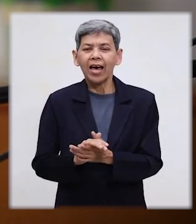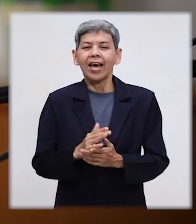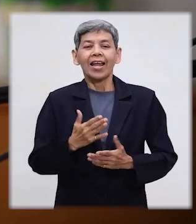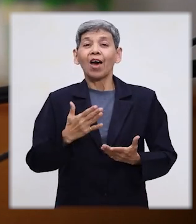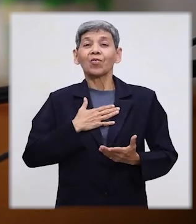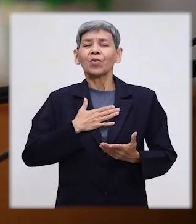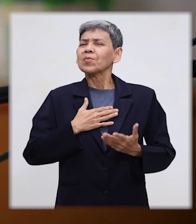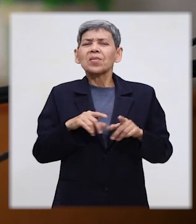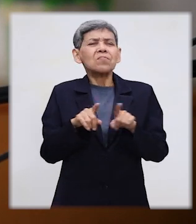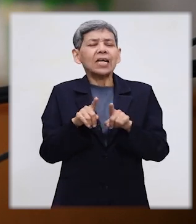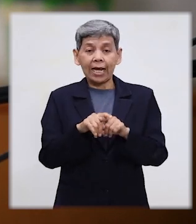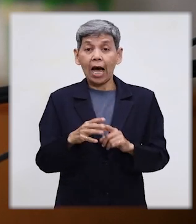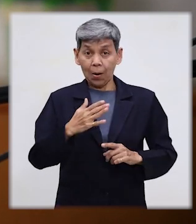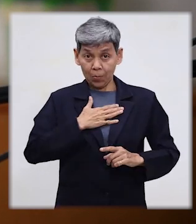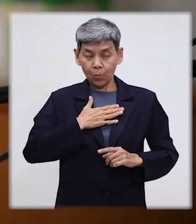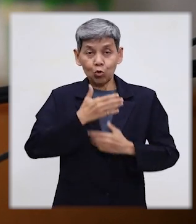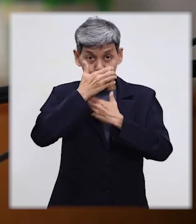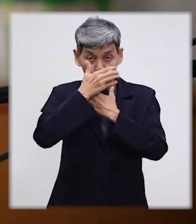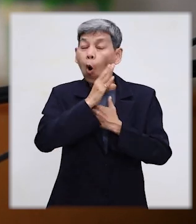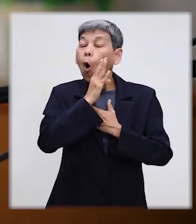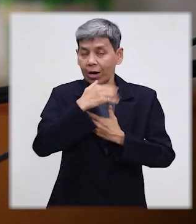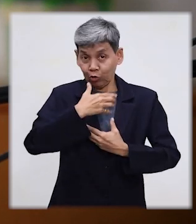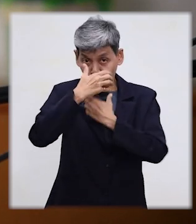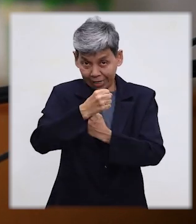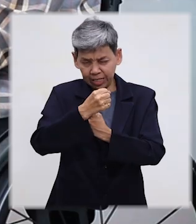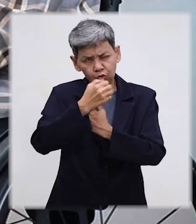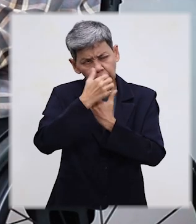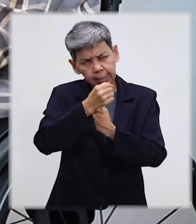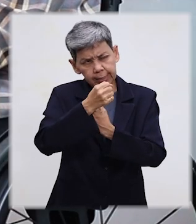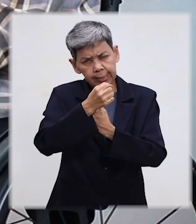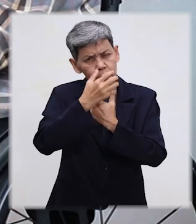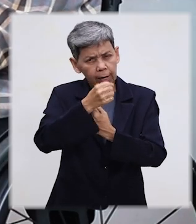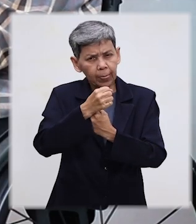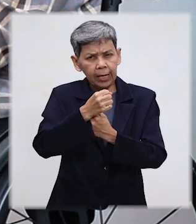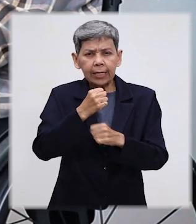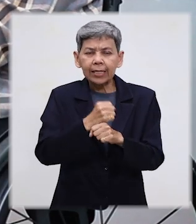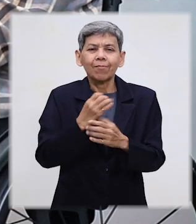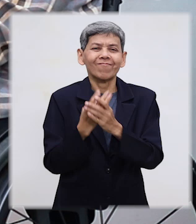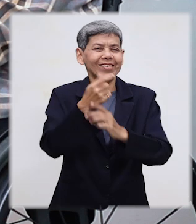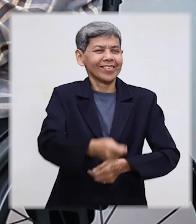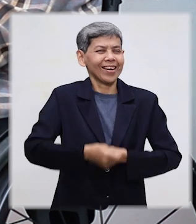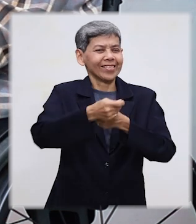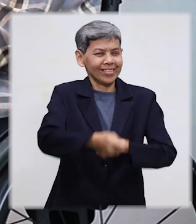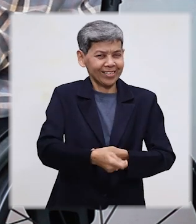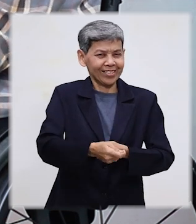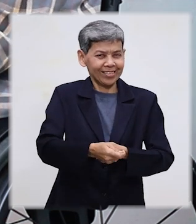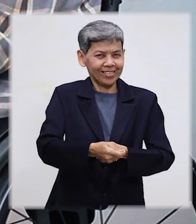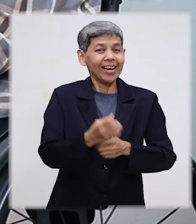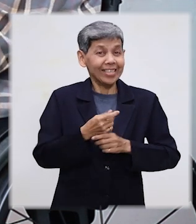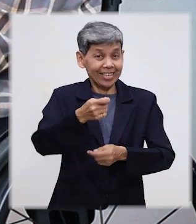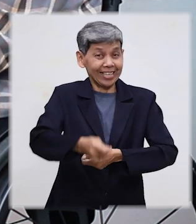ใจเรื่องทำเกษตรหมายถึงณตอนนี้เลยนะสนใจเรื่องการทำเกษตรเ